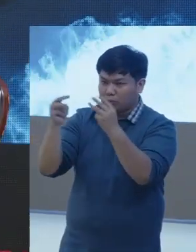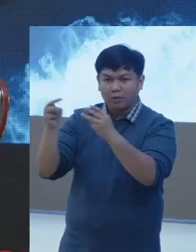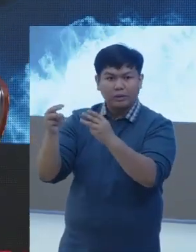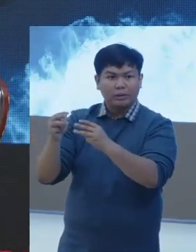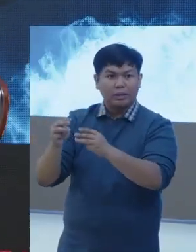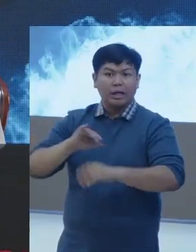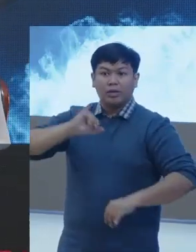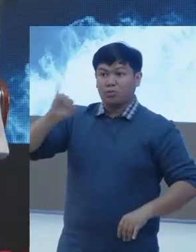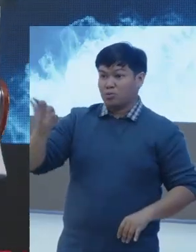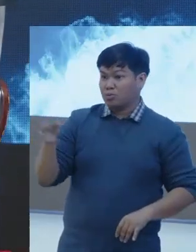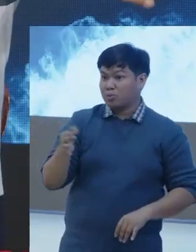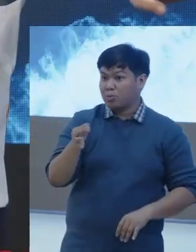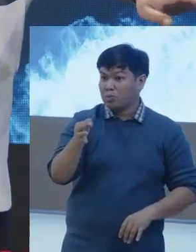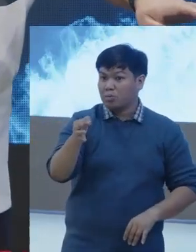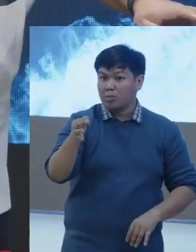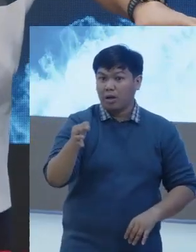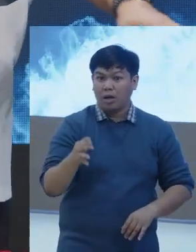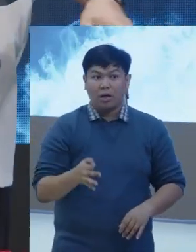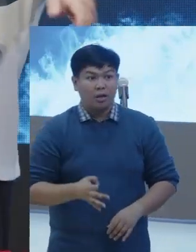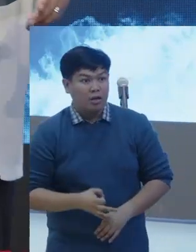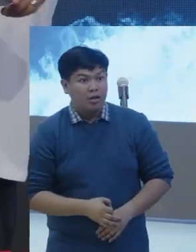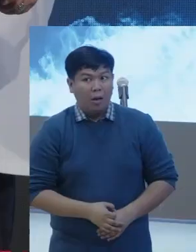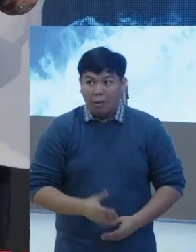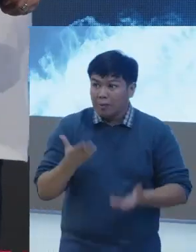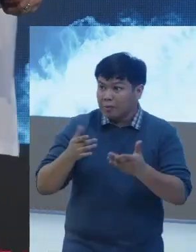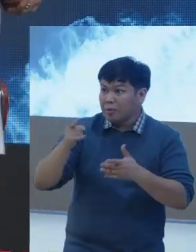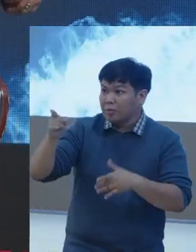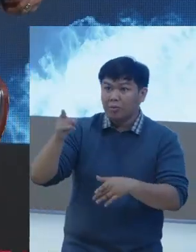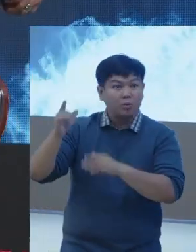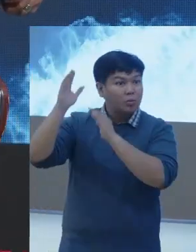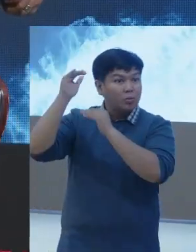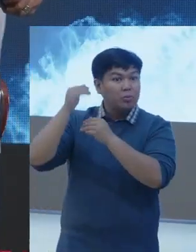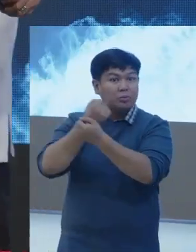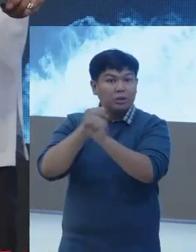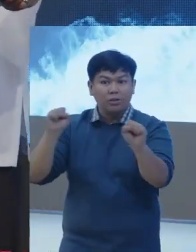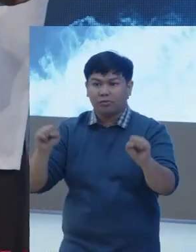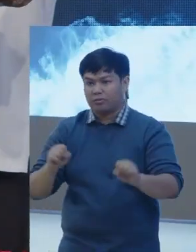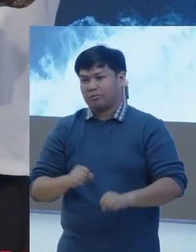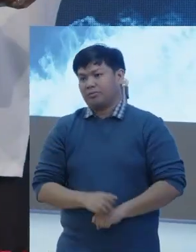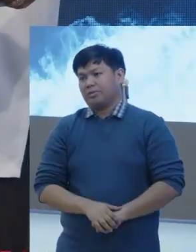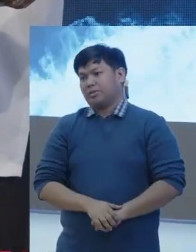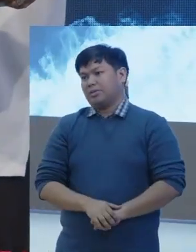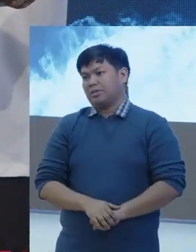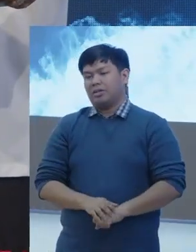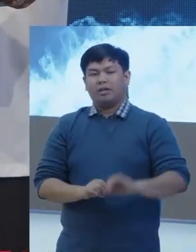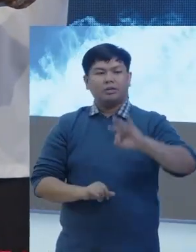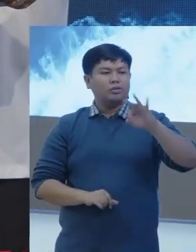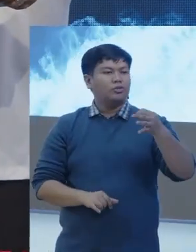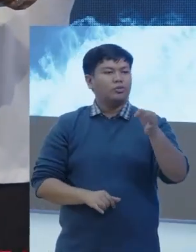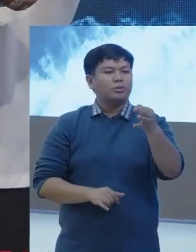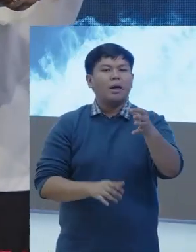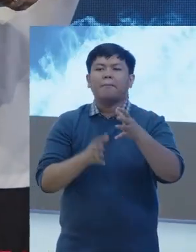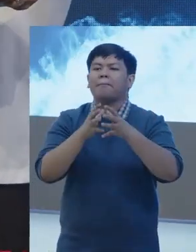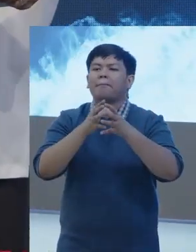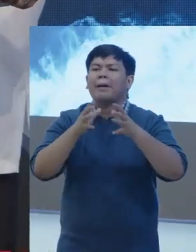Kinakabahan siya na baka nga sila maligtas. Makikita natin yun later on sa chapter 4.